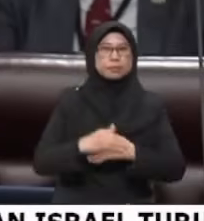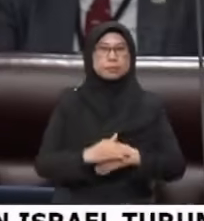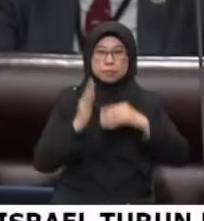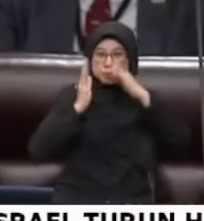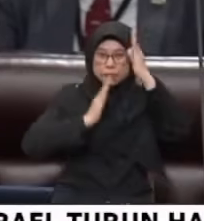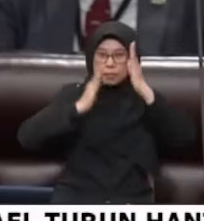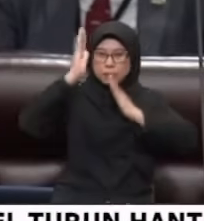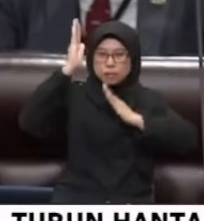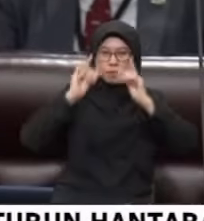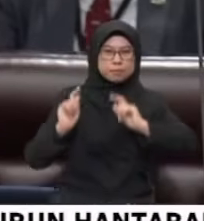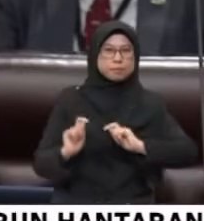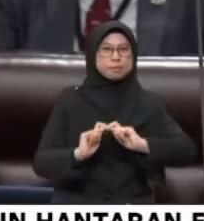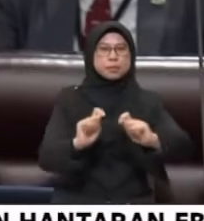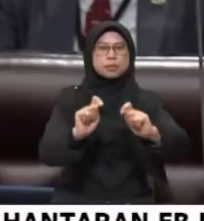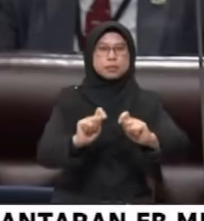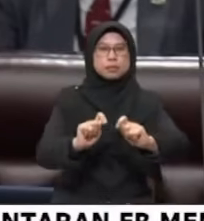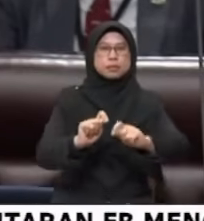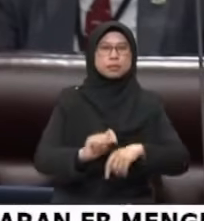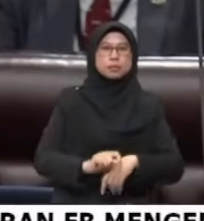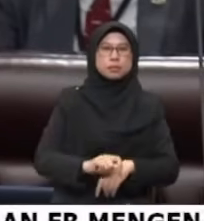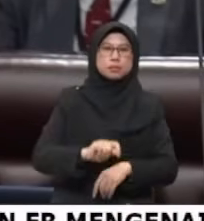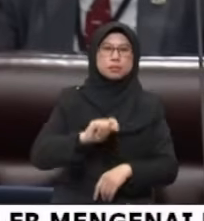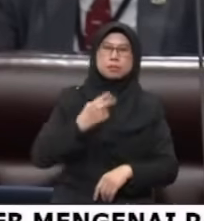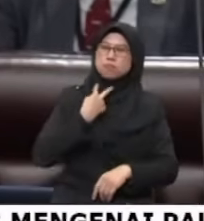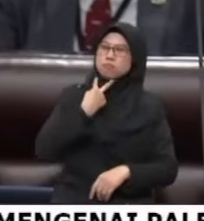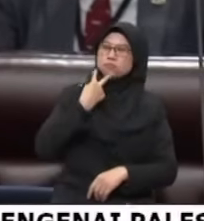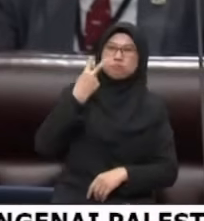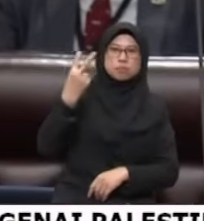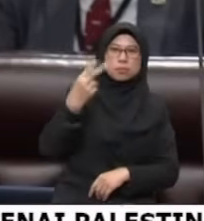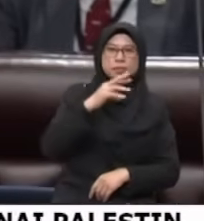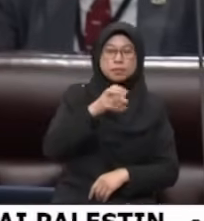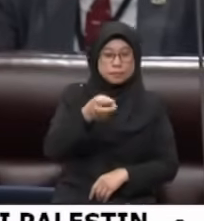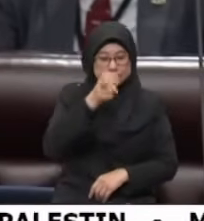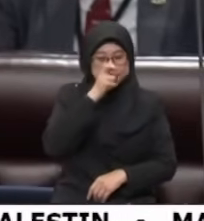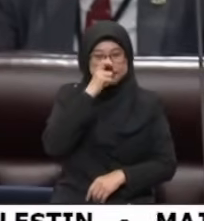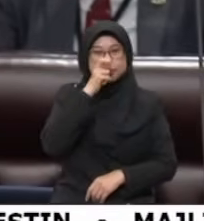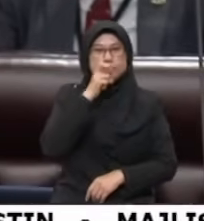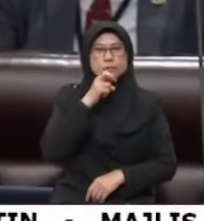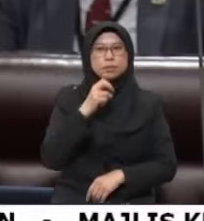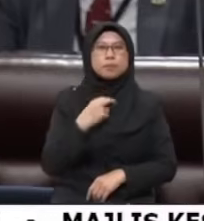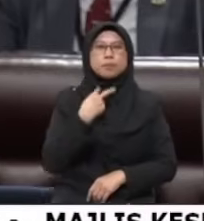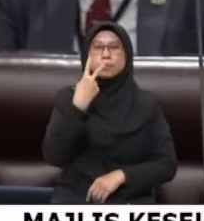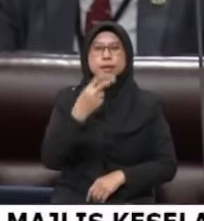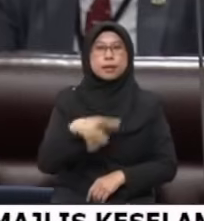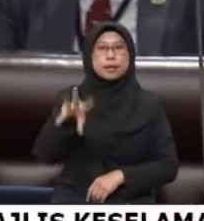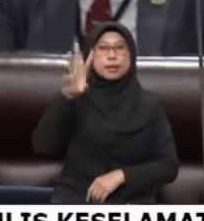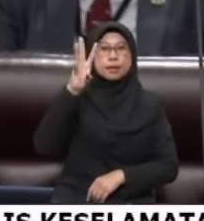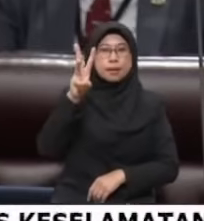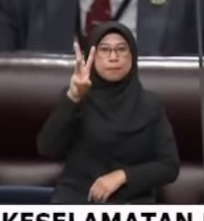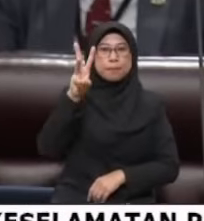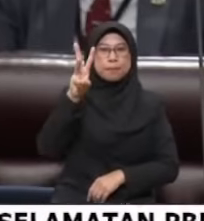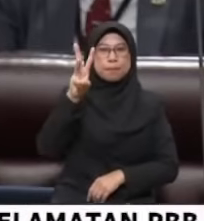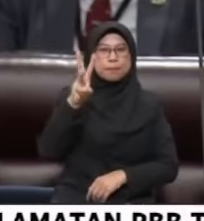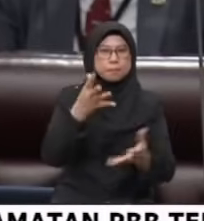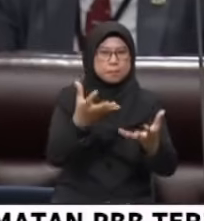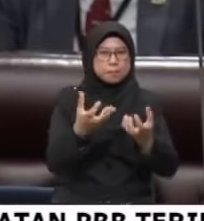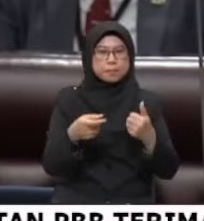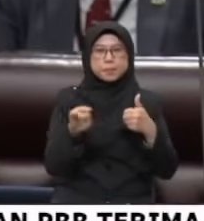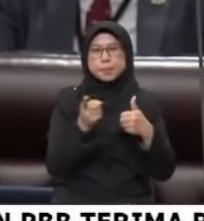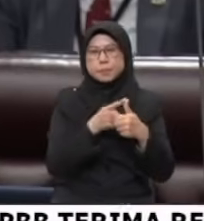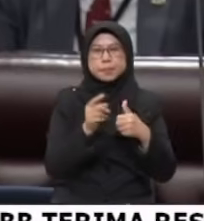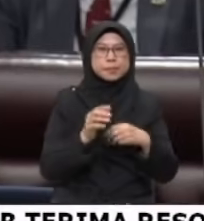akan terus bertindak lantang bersuara tantang dan tegas dalam menyuara enam tuntutan utama